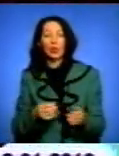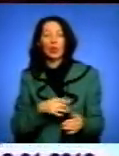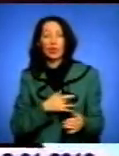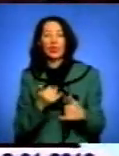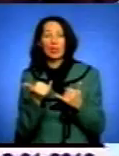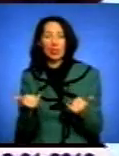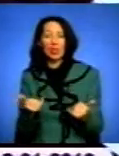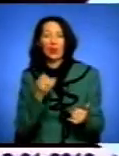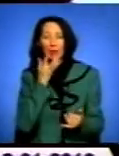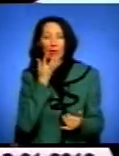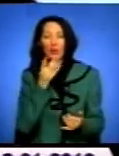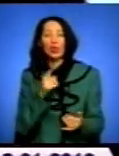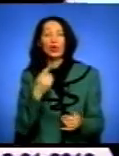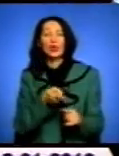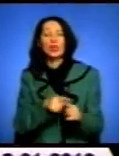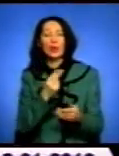Зимові малюночки.